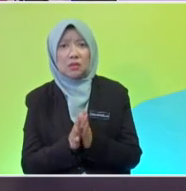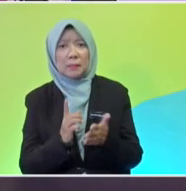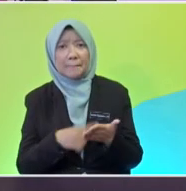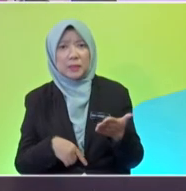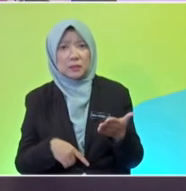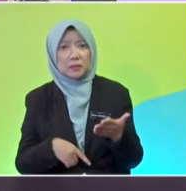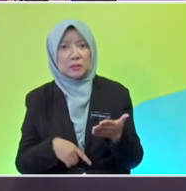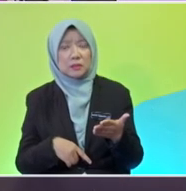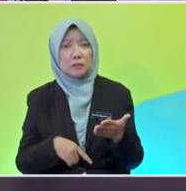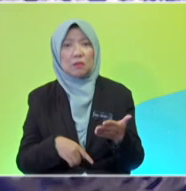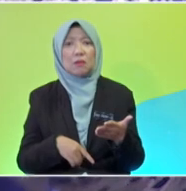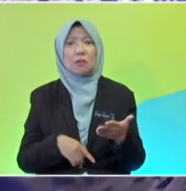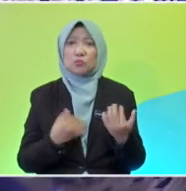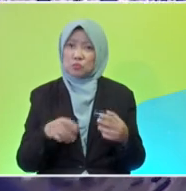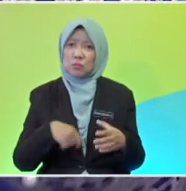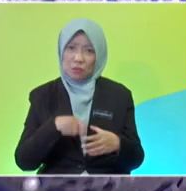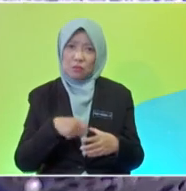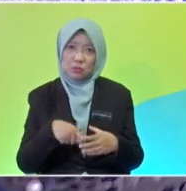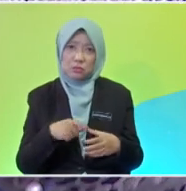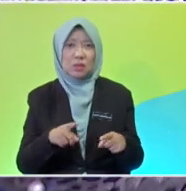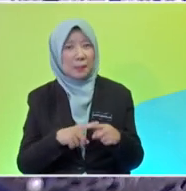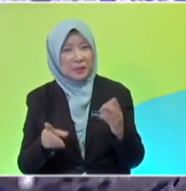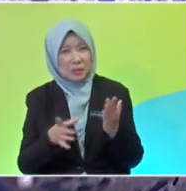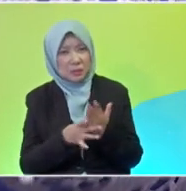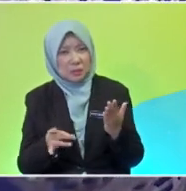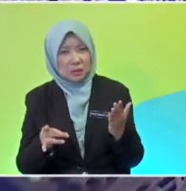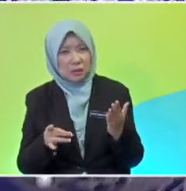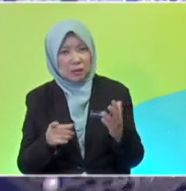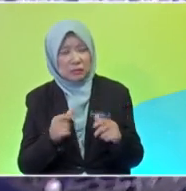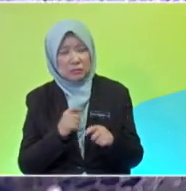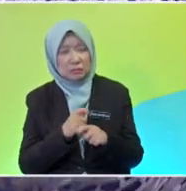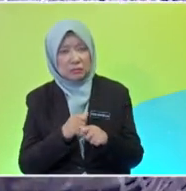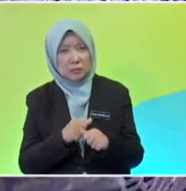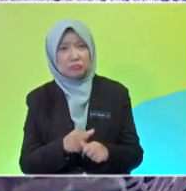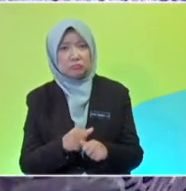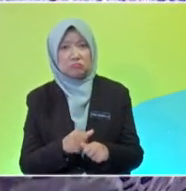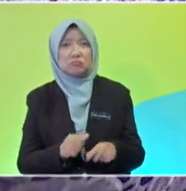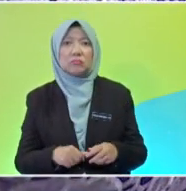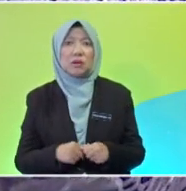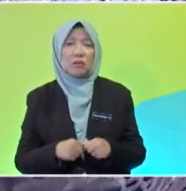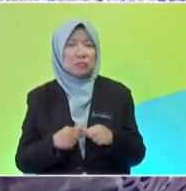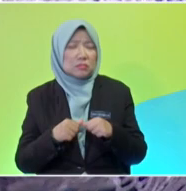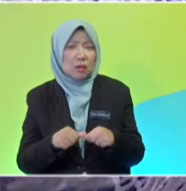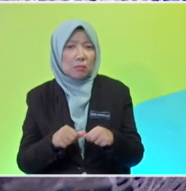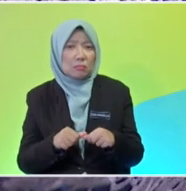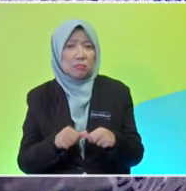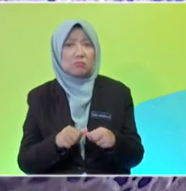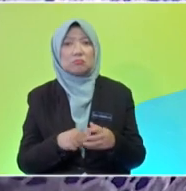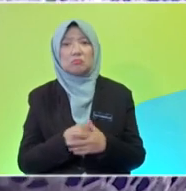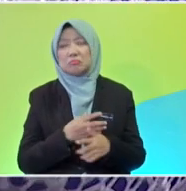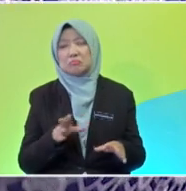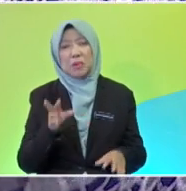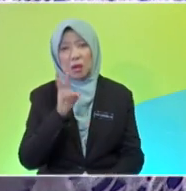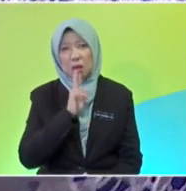tapi kita nampak minyak nih kekal kan minyak itu sama aja tidak larut